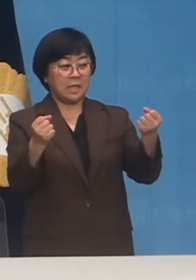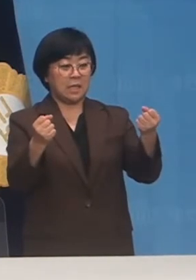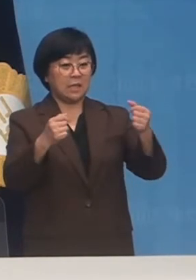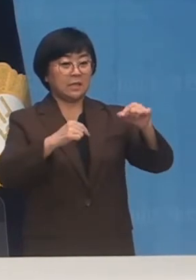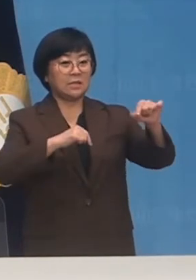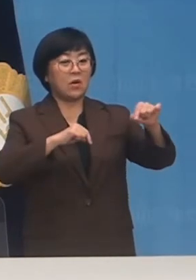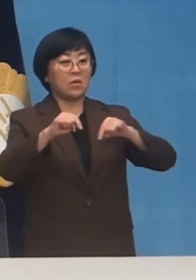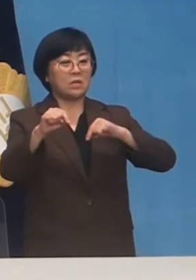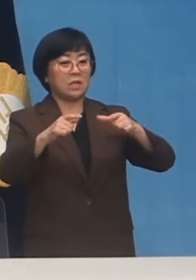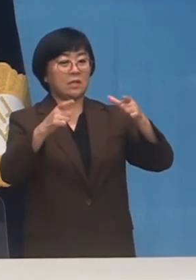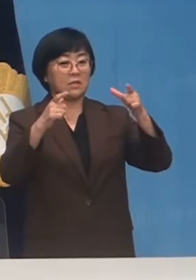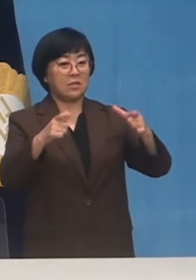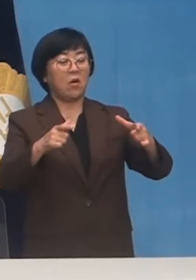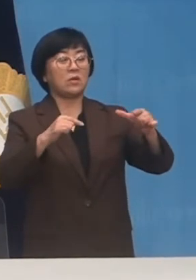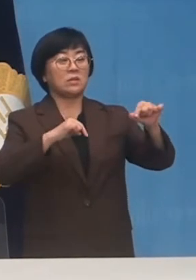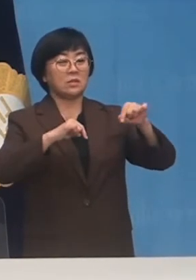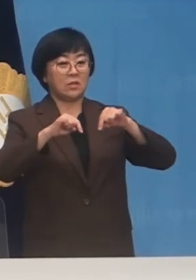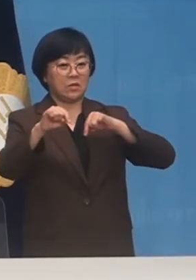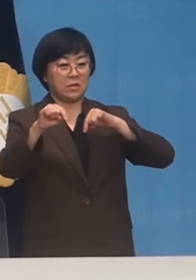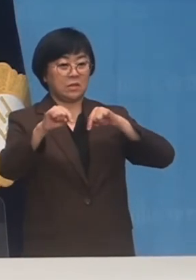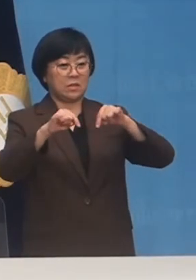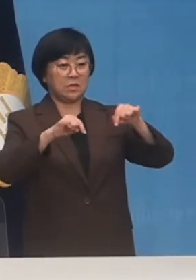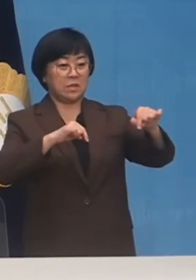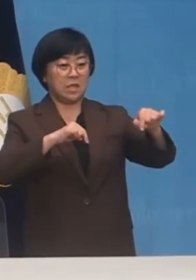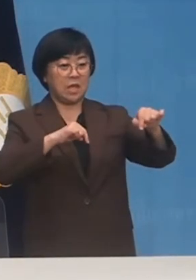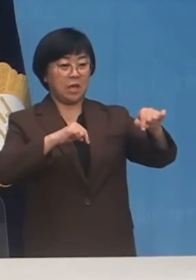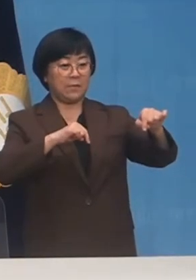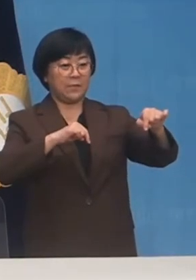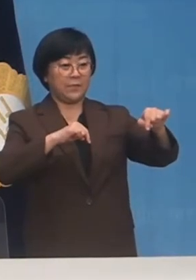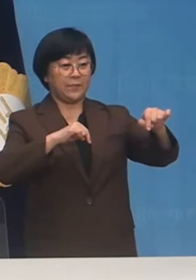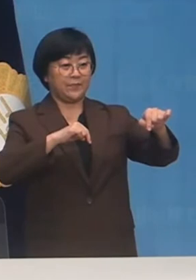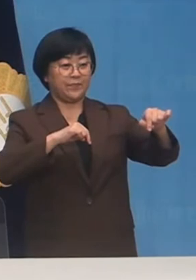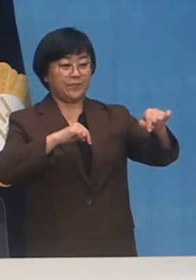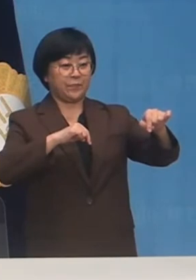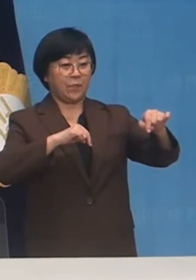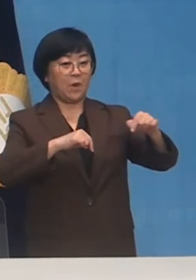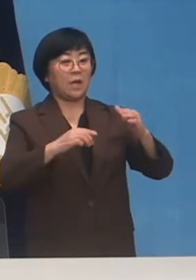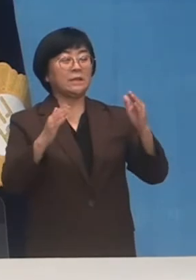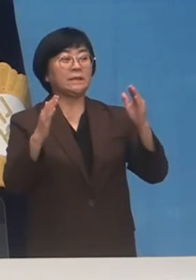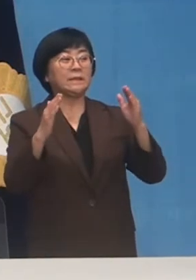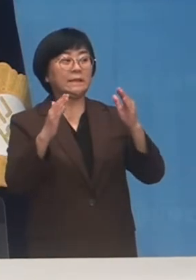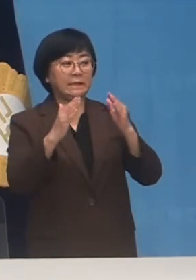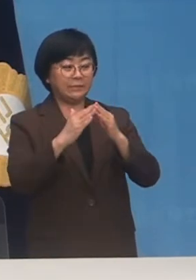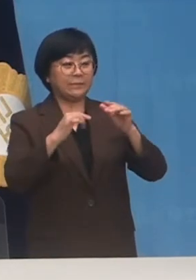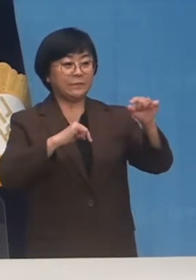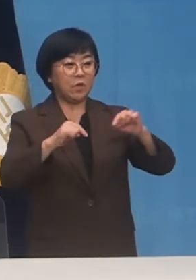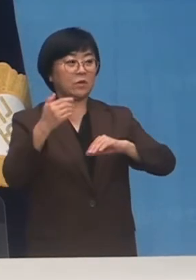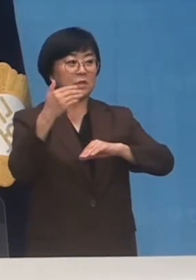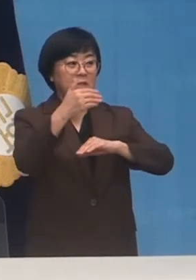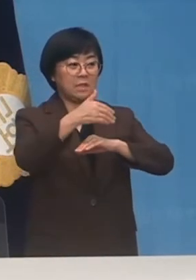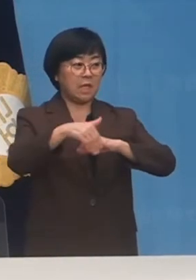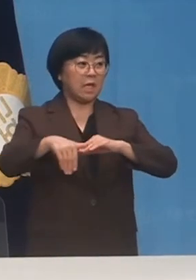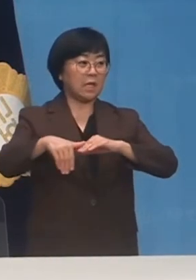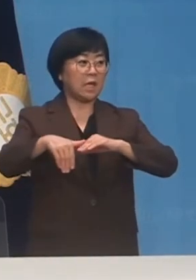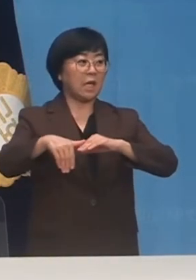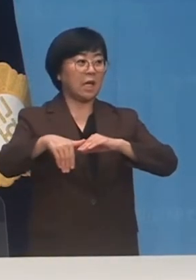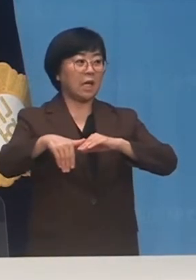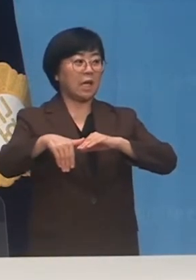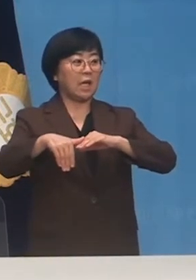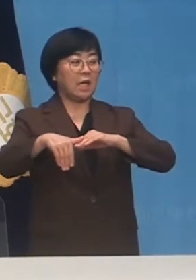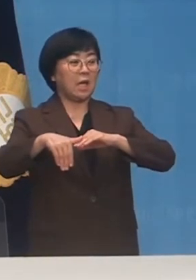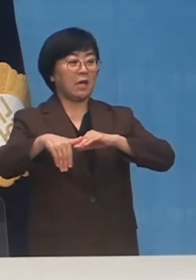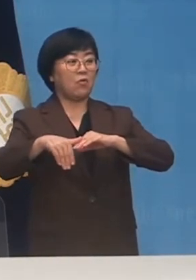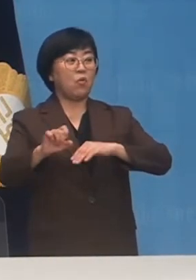진영정치, 지역정치, 부동산 정책 등 갖가지 실정과 정책으로